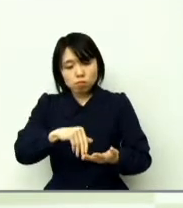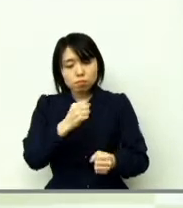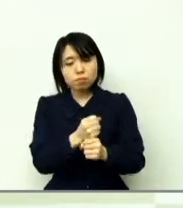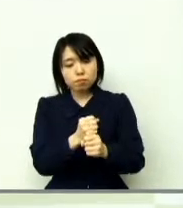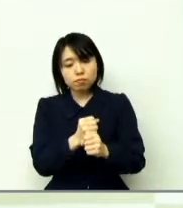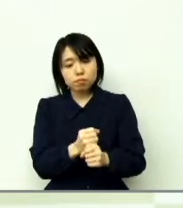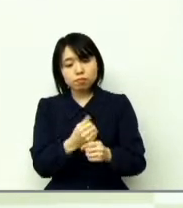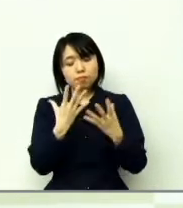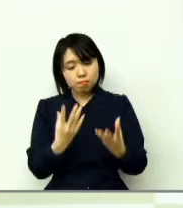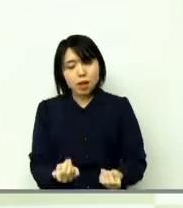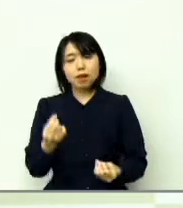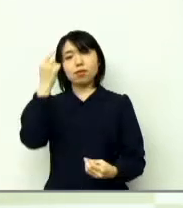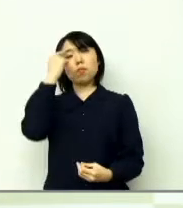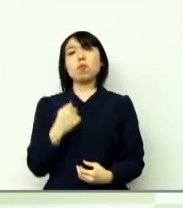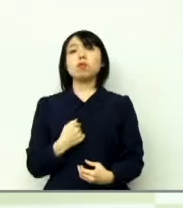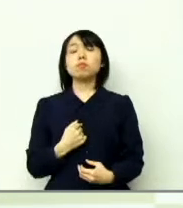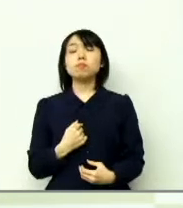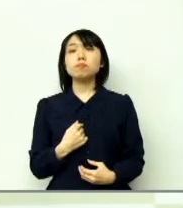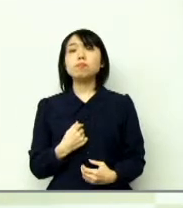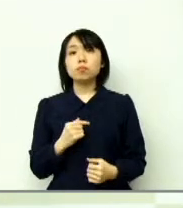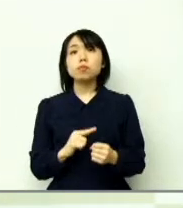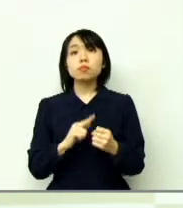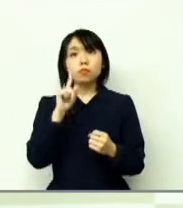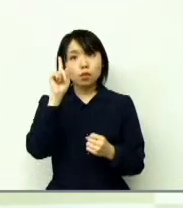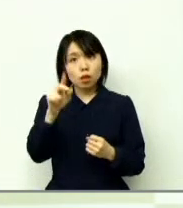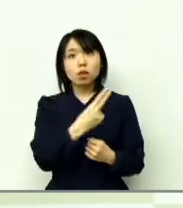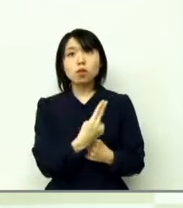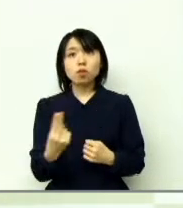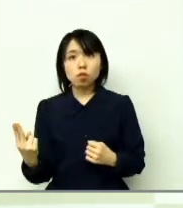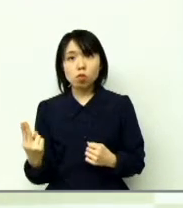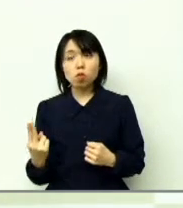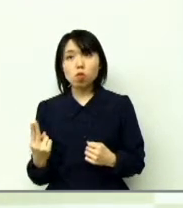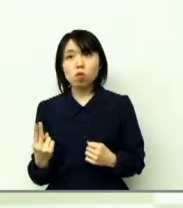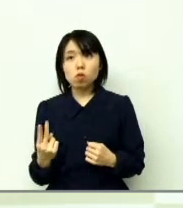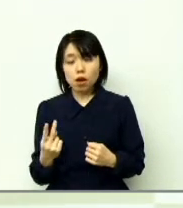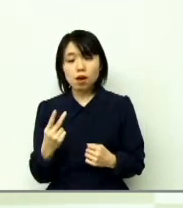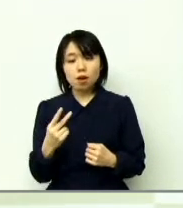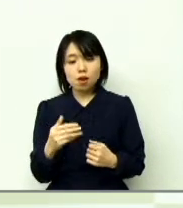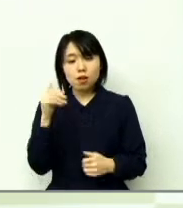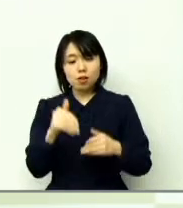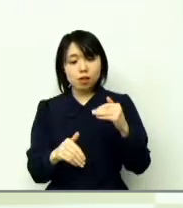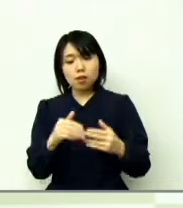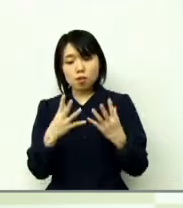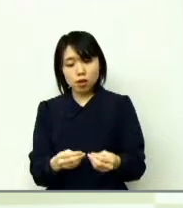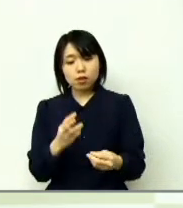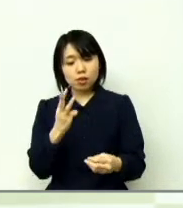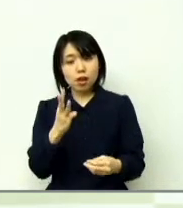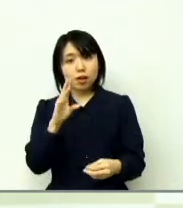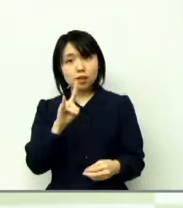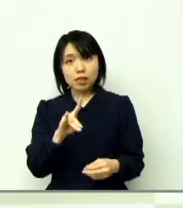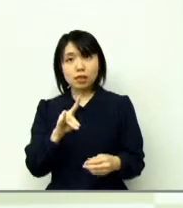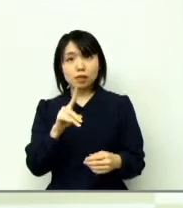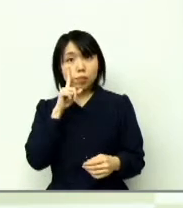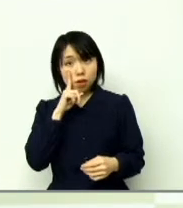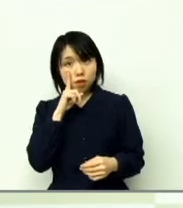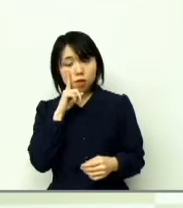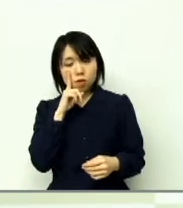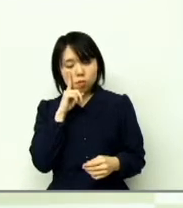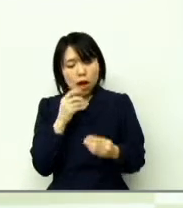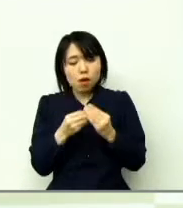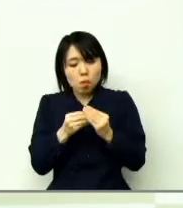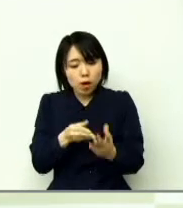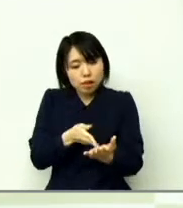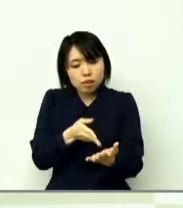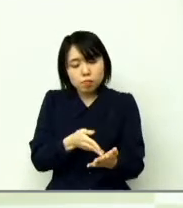ております。平成30年度の予算規模の見通しについては、詳細にはまだ申し上げられませんけれども